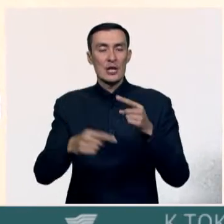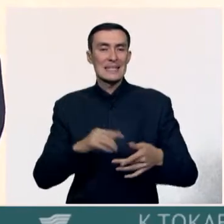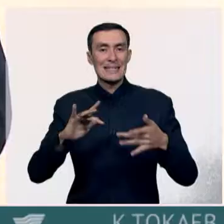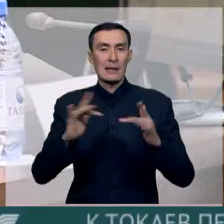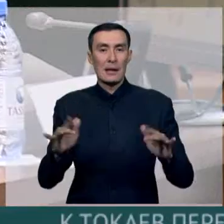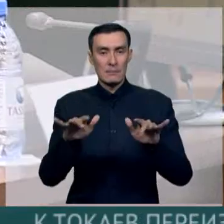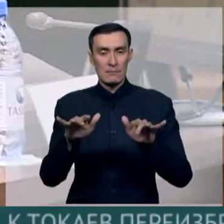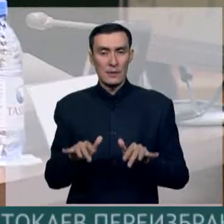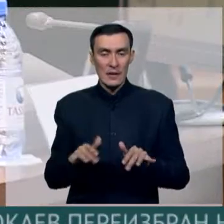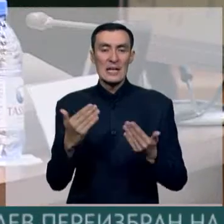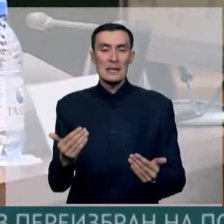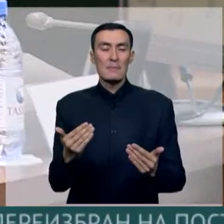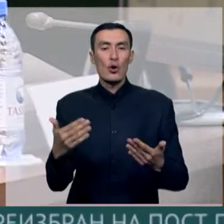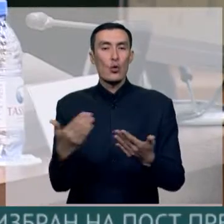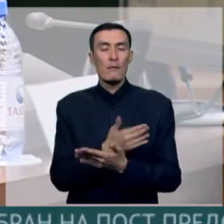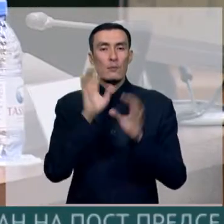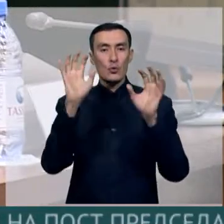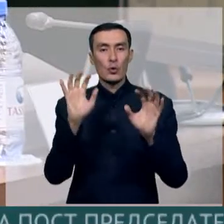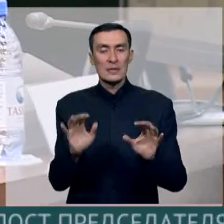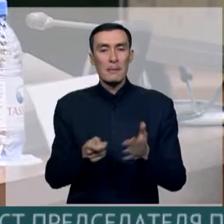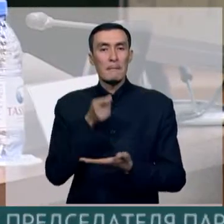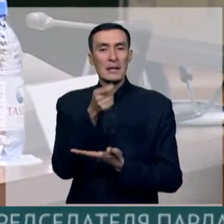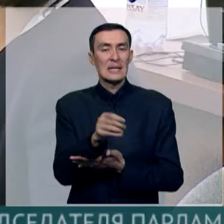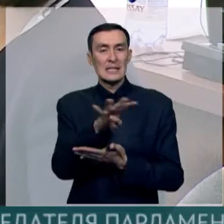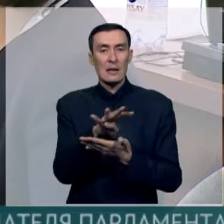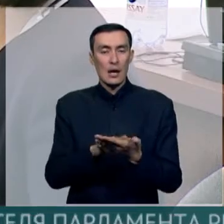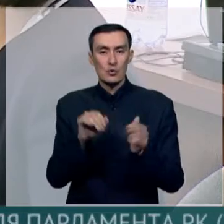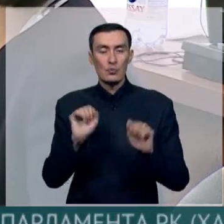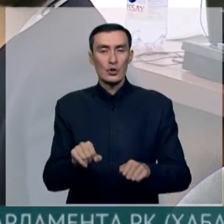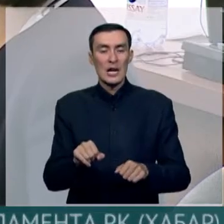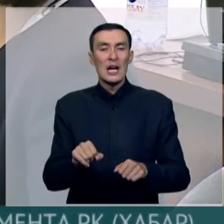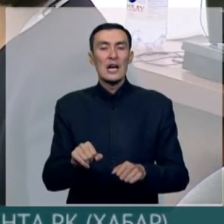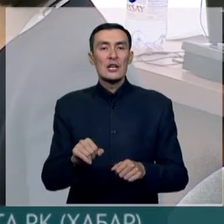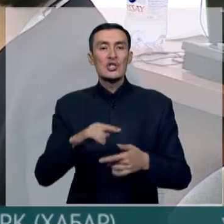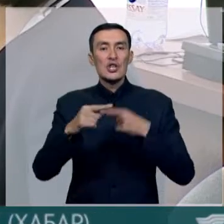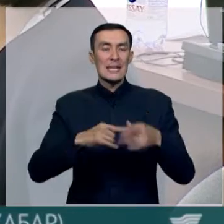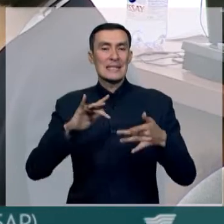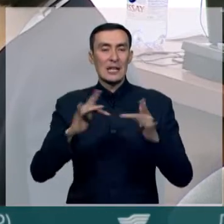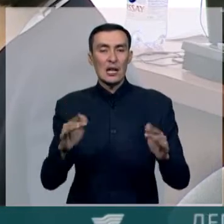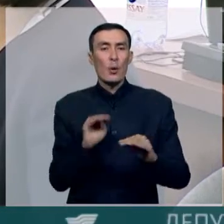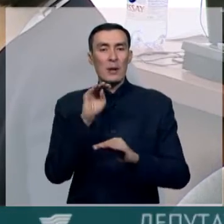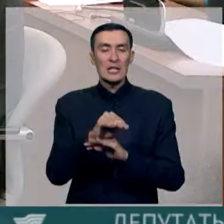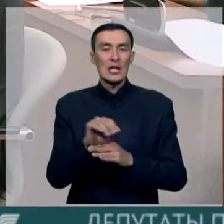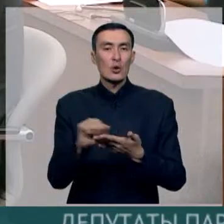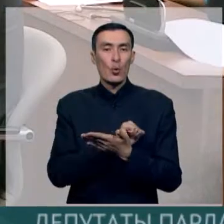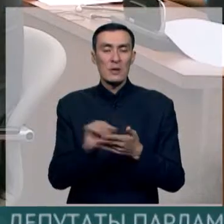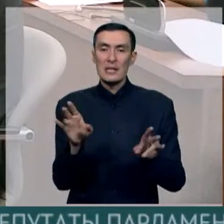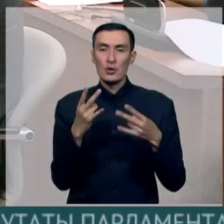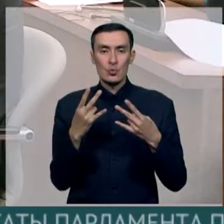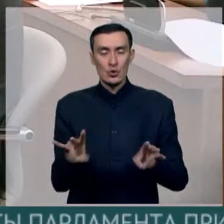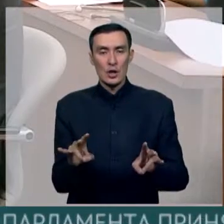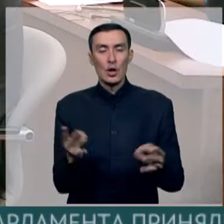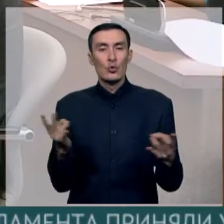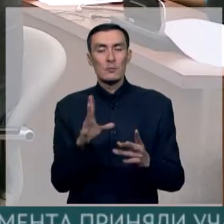С принятием нового кодекса можно будет подать декларацию дистанционно. Никаких дополнительных подтверждающих документов не нужно.